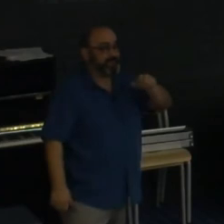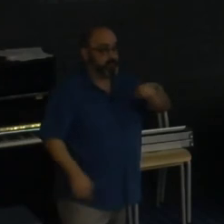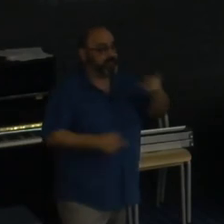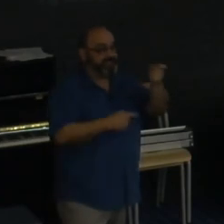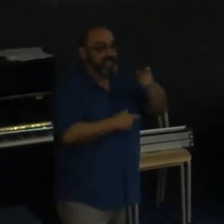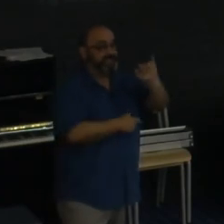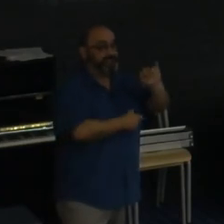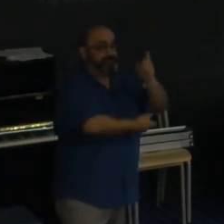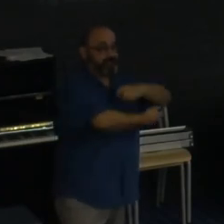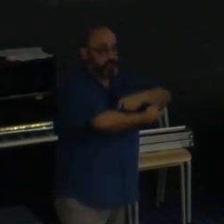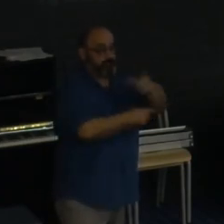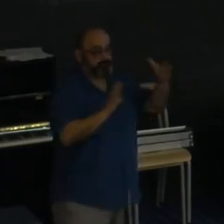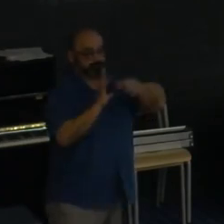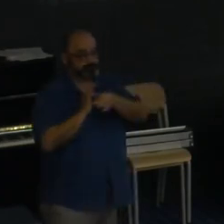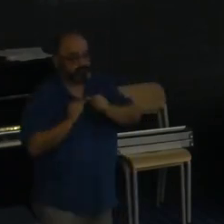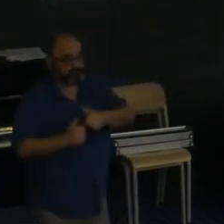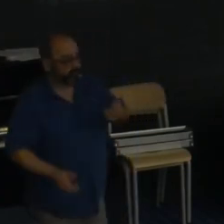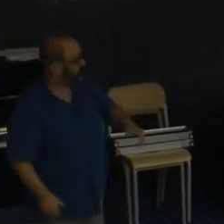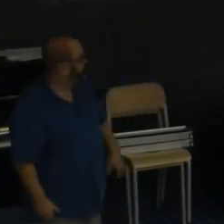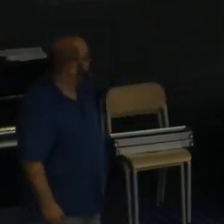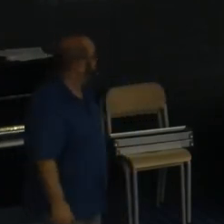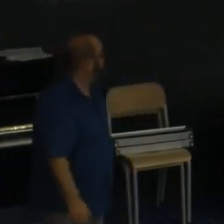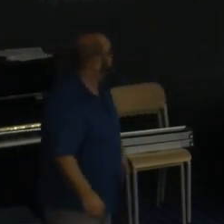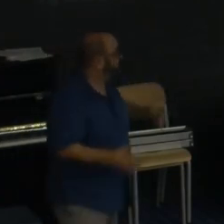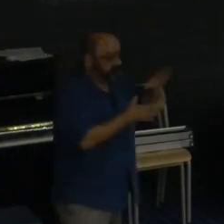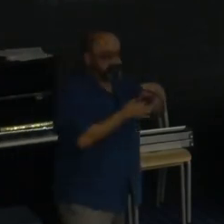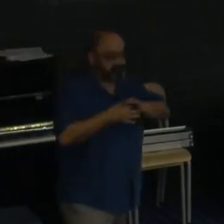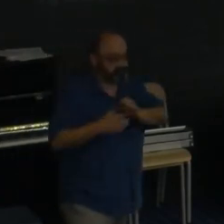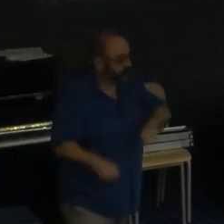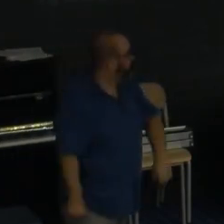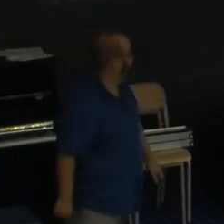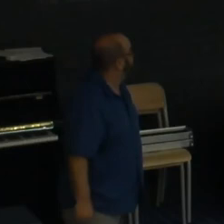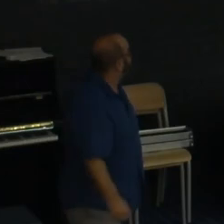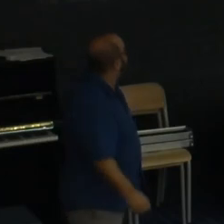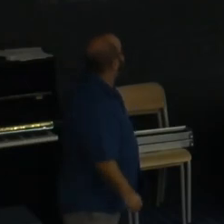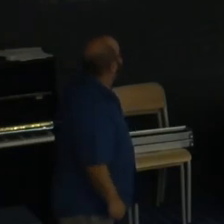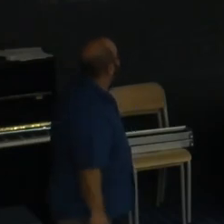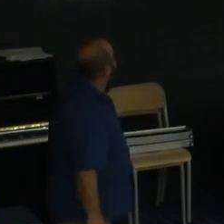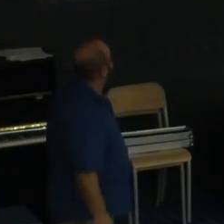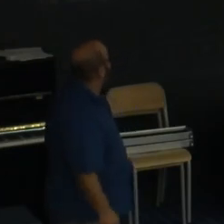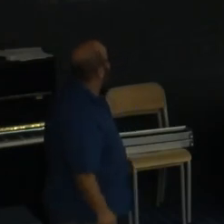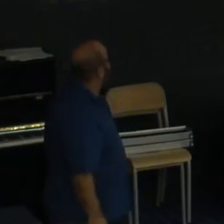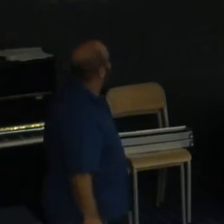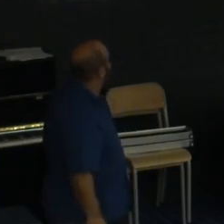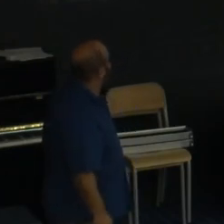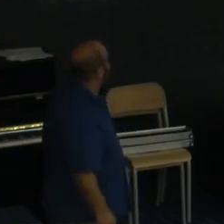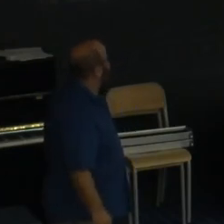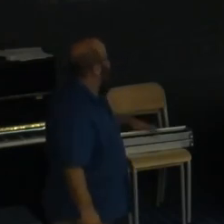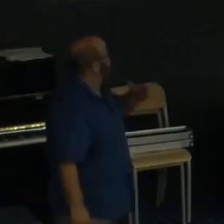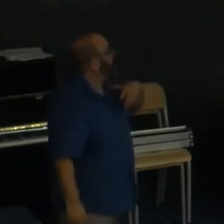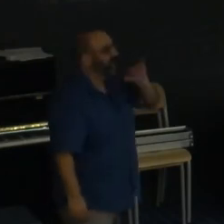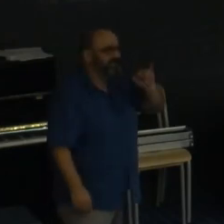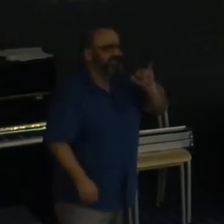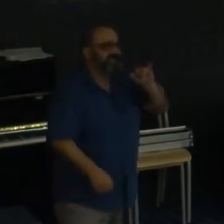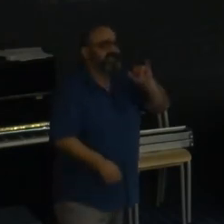IPython et utilisant Python, il n'y a pas trop de soucis, vous pouvez l'utiliser directement. Alors, moi j'aime bien un peu IPDB, parce